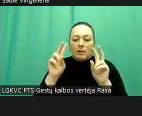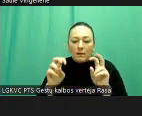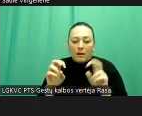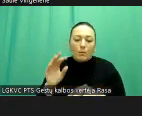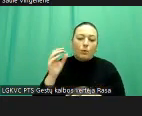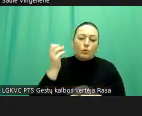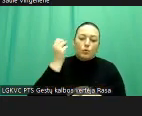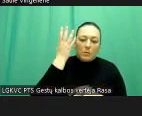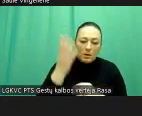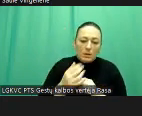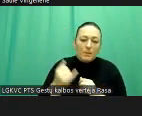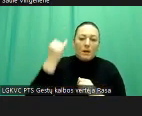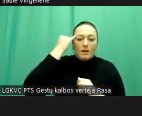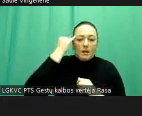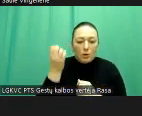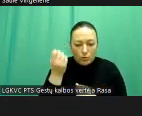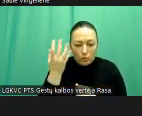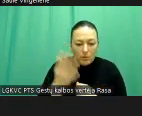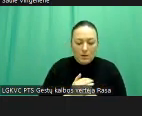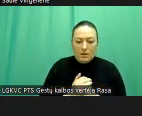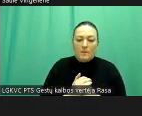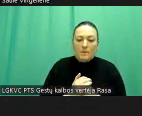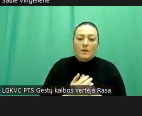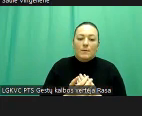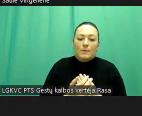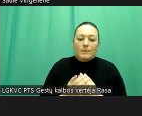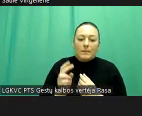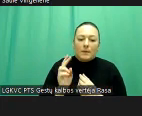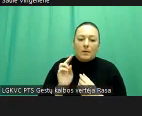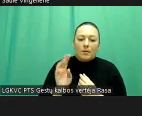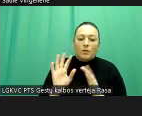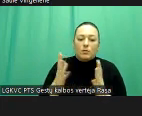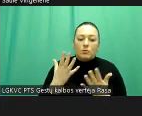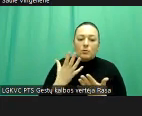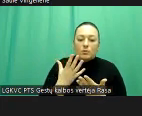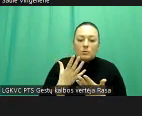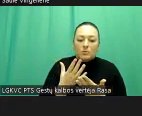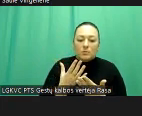idėjų supratimą, kurios išeina už savo pačių